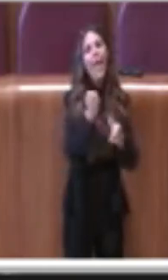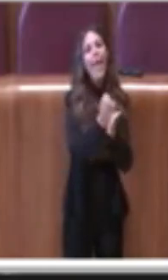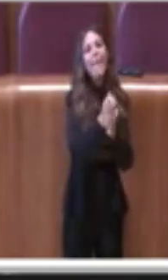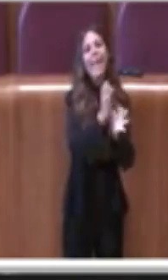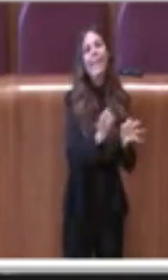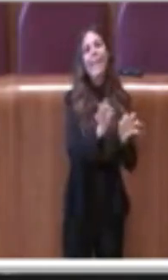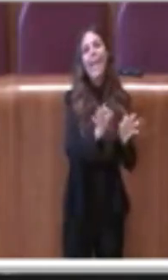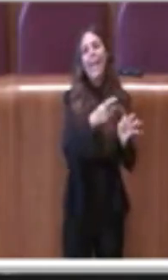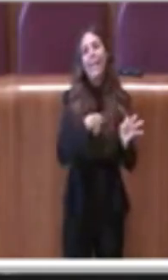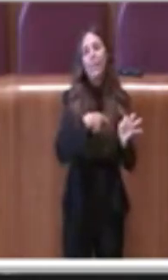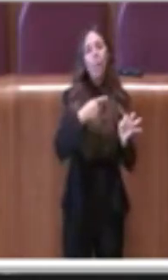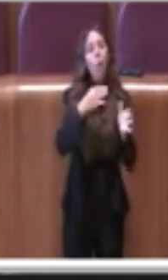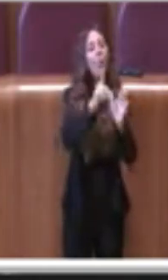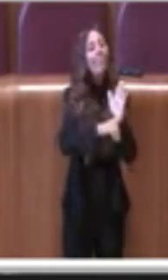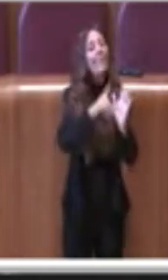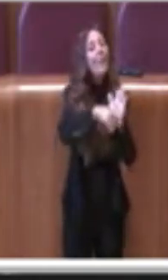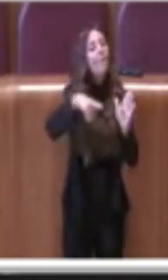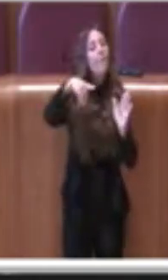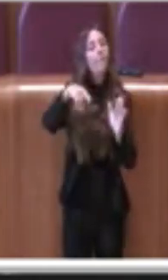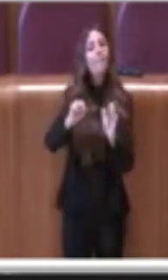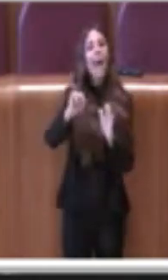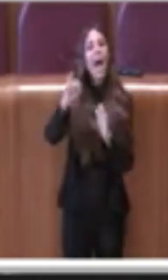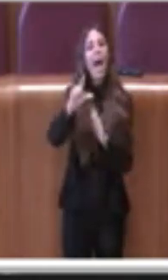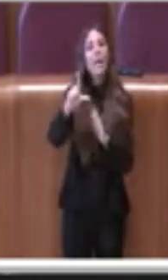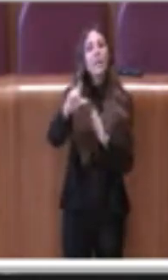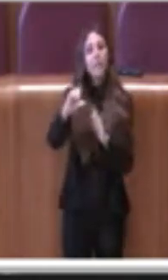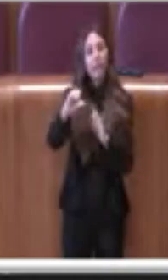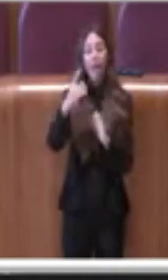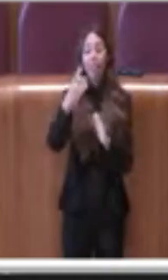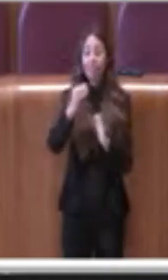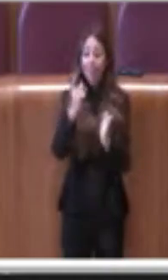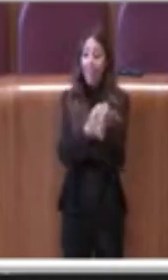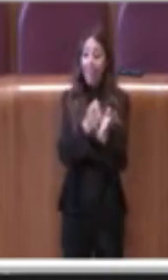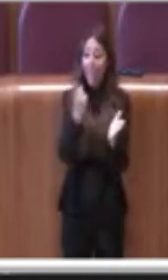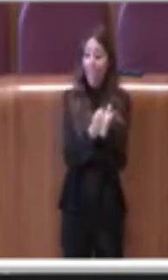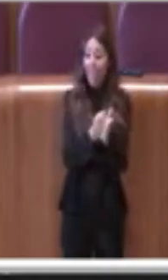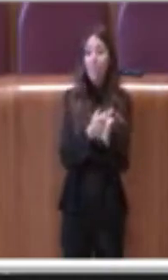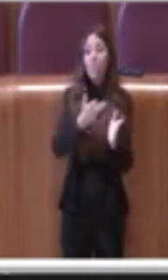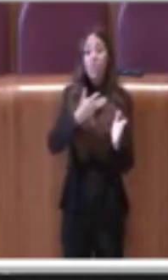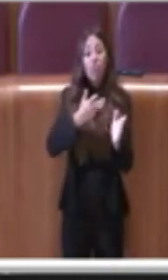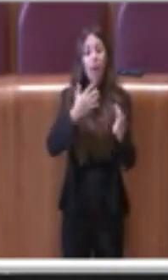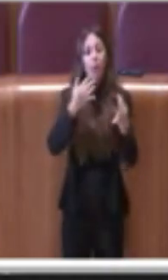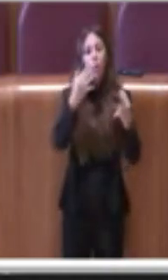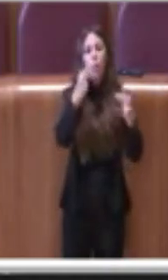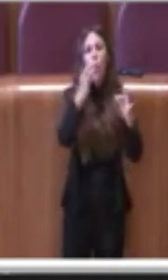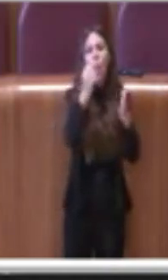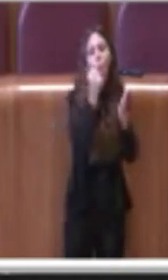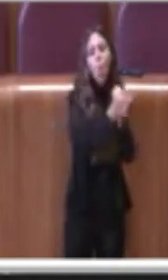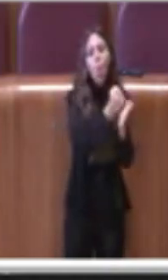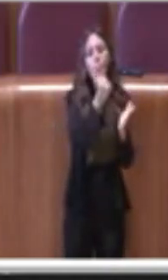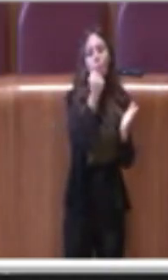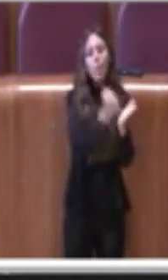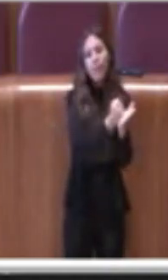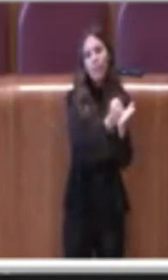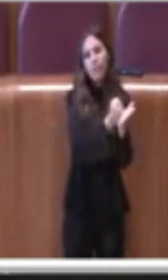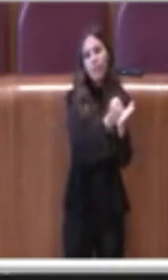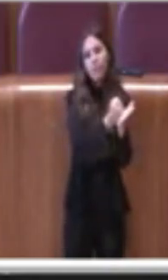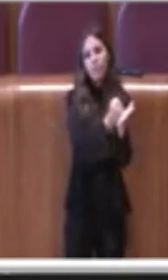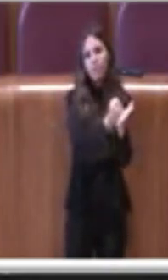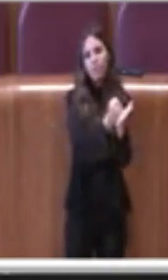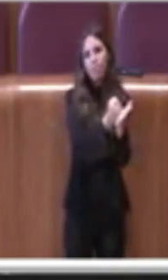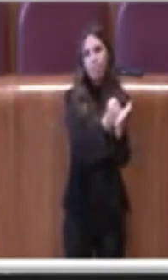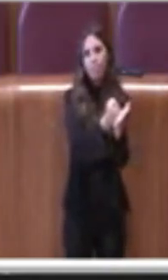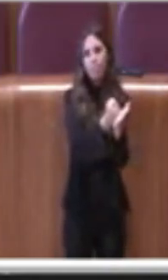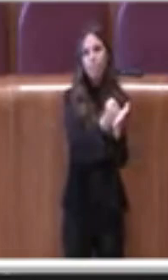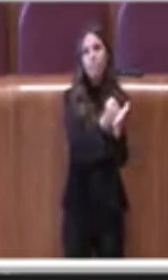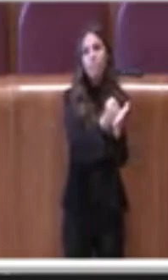che deve essere ed è un documento che in teoria dovrebbe vedere tutte